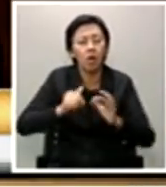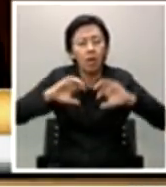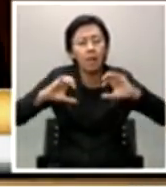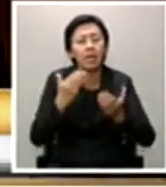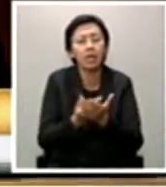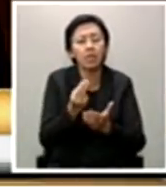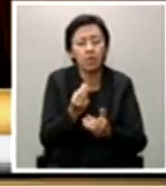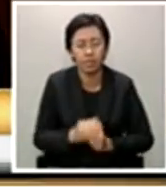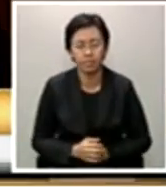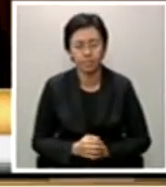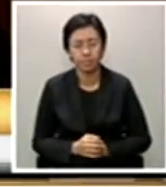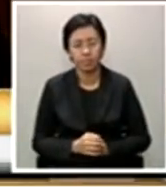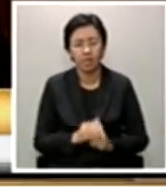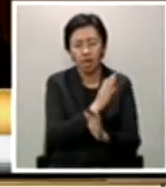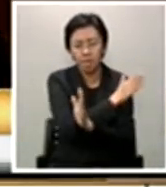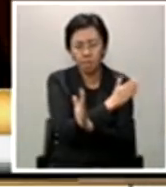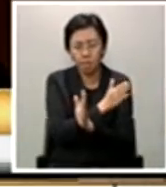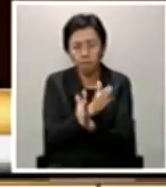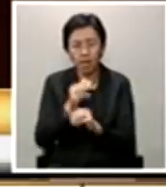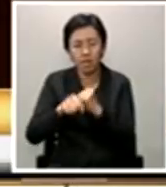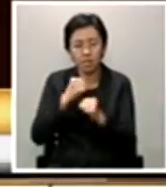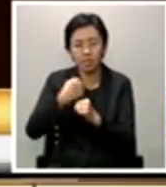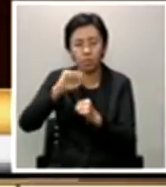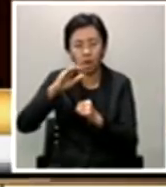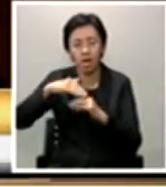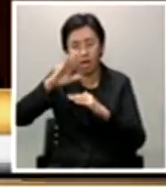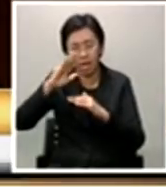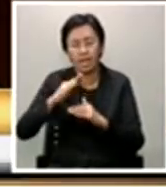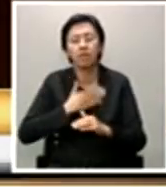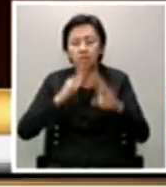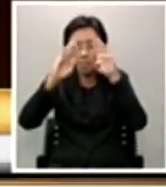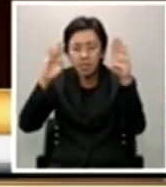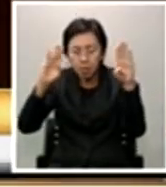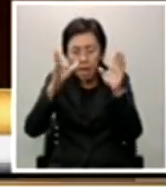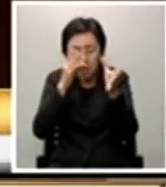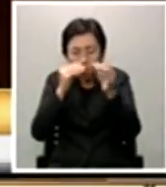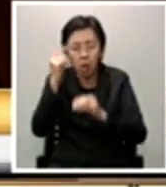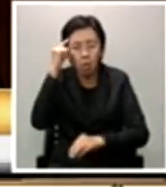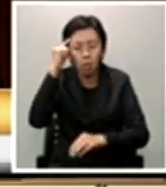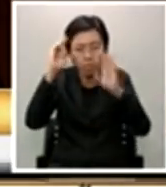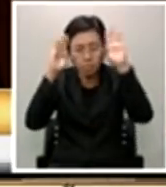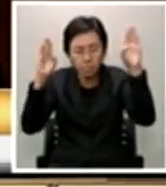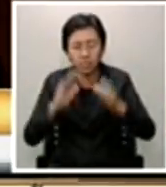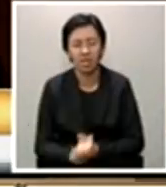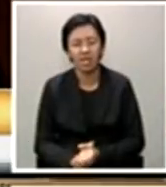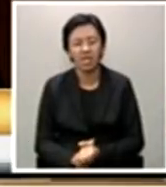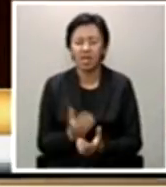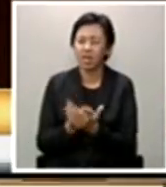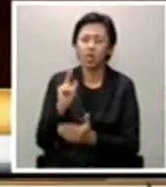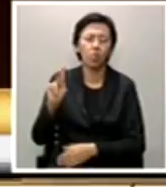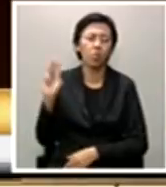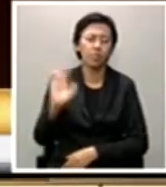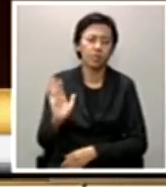หร่แต่ว่าไอ้เหตุการณ์ที่ผ่านมา10 กว่าปีเนี่ยทำให้เราเห็นประสบการณ์มากขึ้นมากขึ้นเราก็รู้ว่ามันไม่จำเป็นต้องการกู้